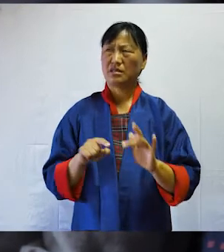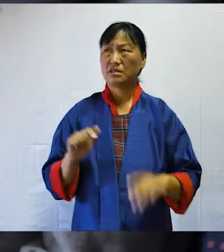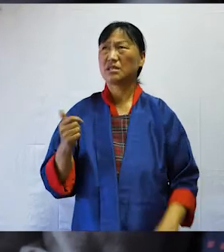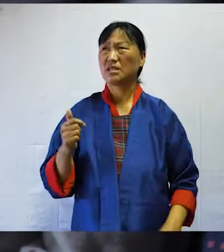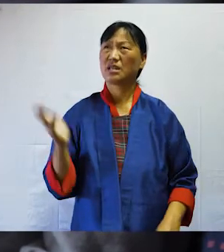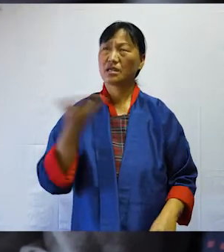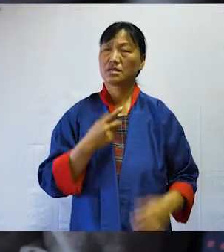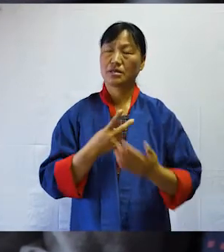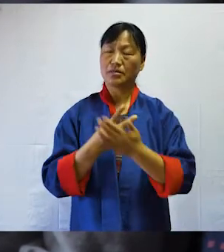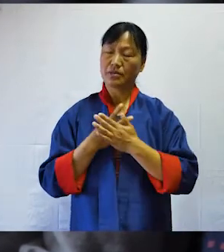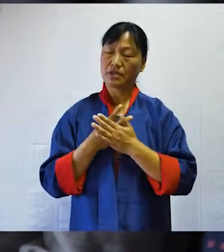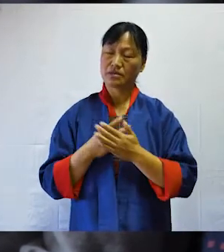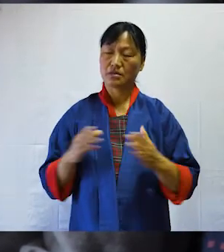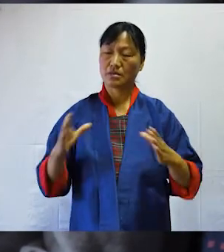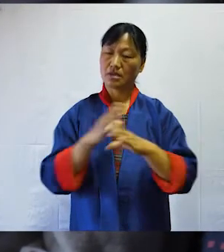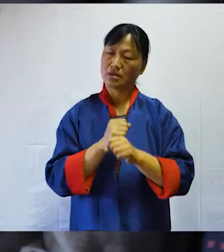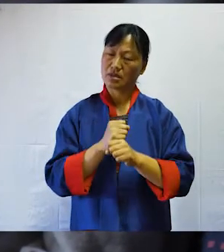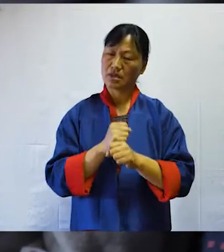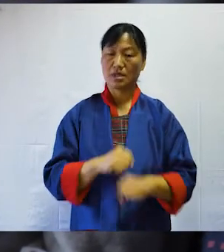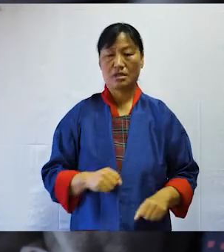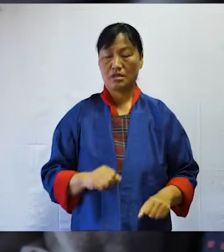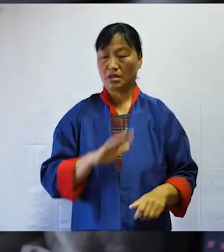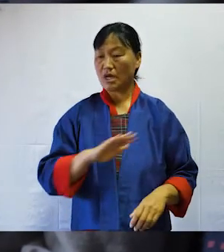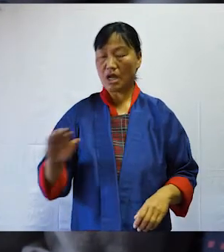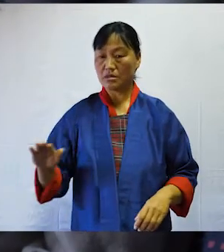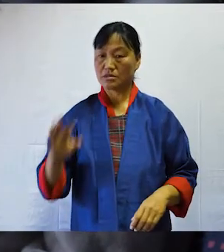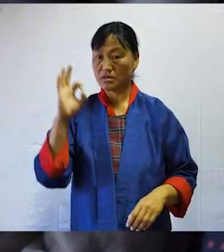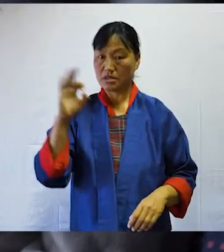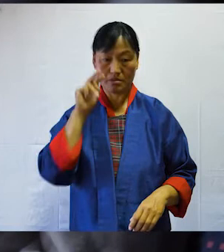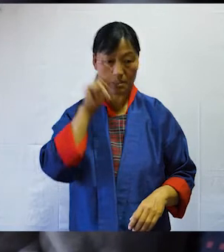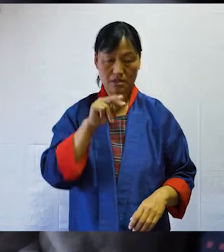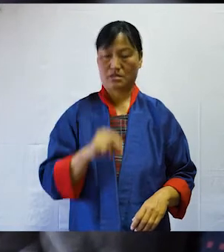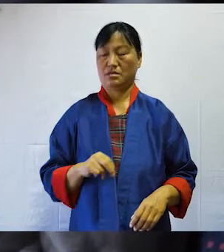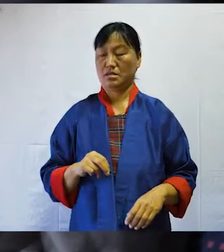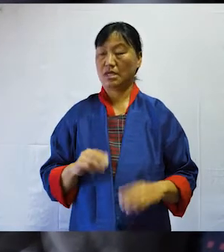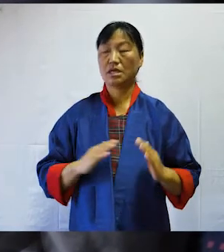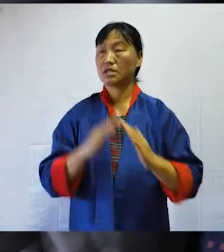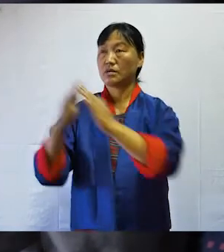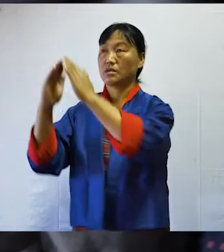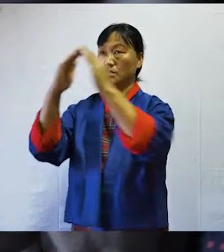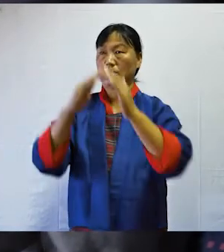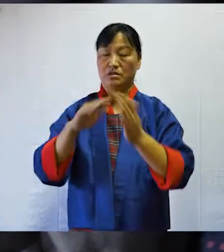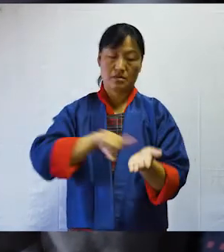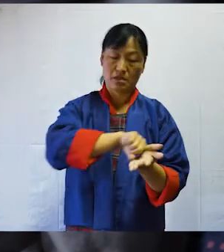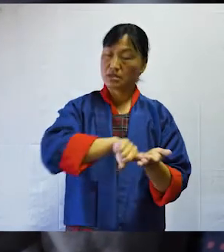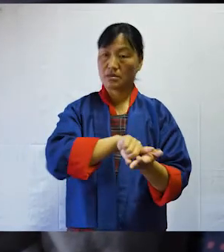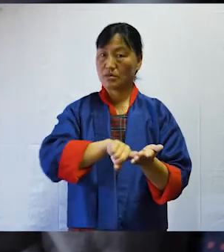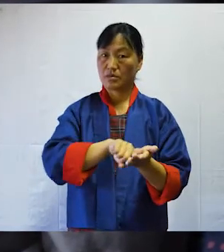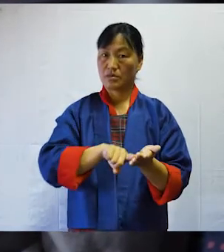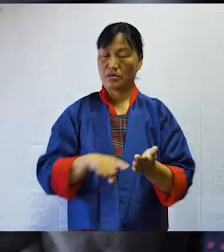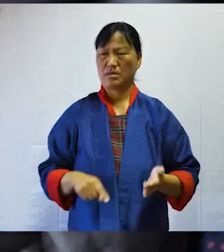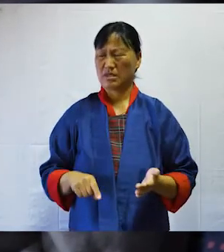च्यालेन्जेस चाहिँ अब हामी सबै प्यारेन्ट्सको लागि या नानीको लागि चाहिँ प्रपर डायग्नोसिस इन्फ्रास्ट्रक्चरहरू अब पब्लिक